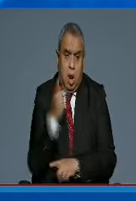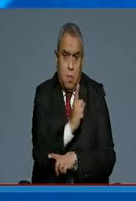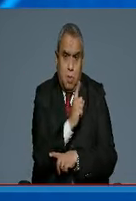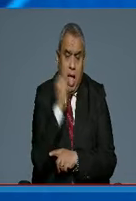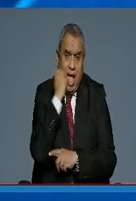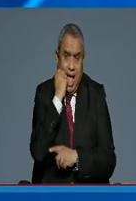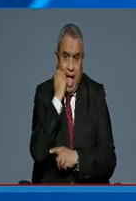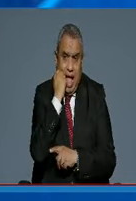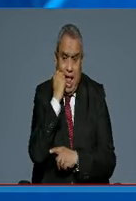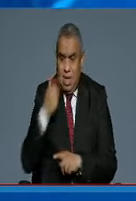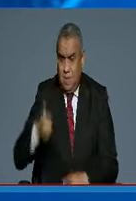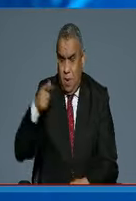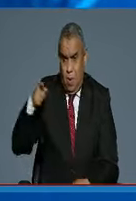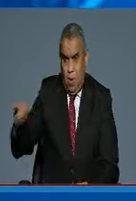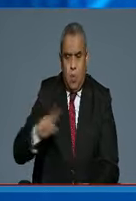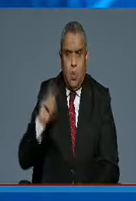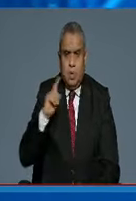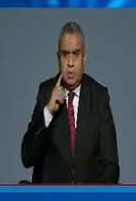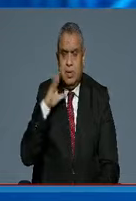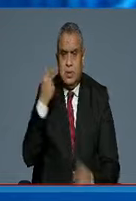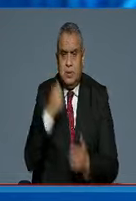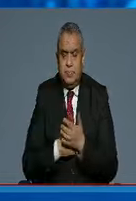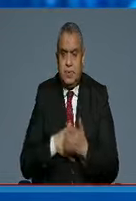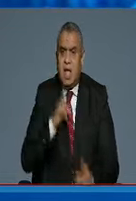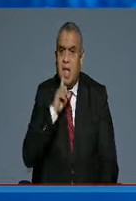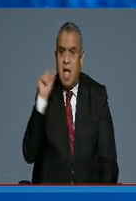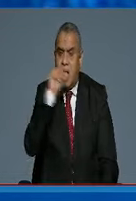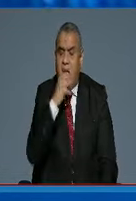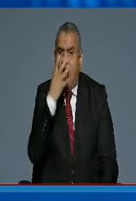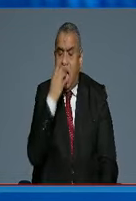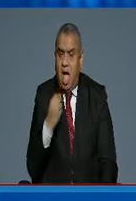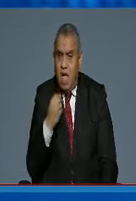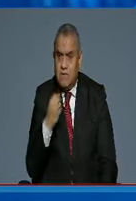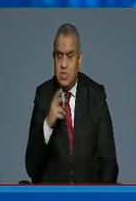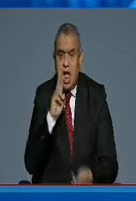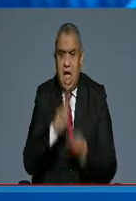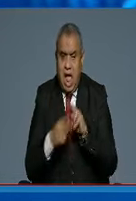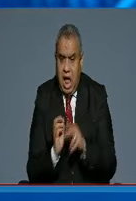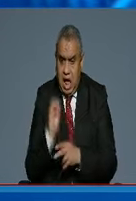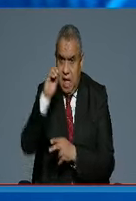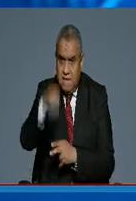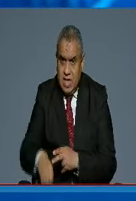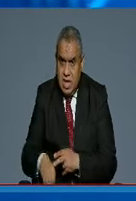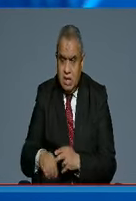هو اللاعب المفضل بس دايما قفشه لما بيشارك في اي توقيت تلاقيه